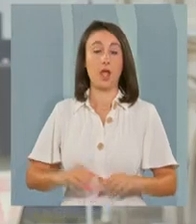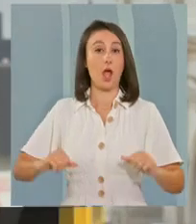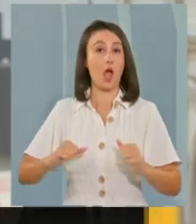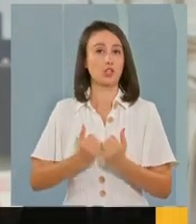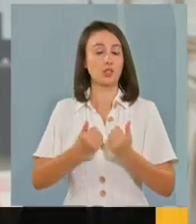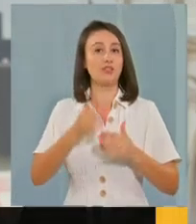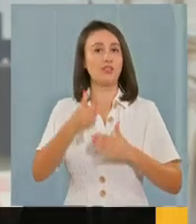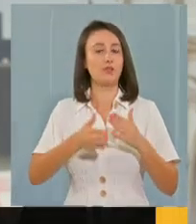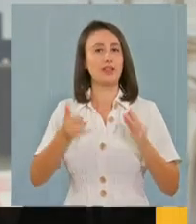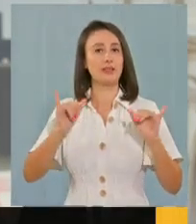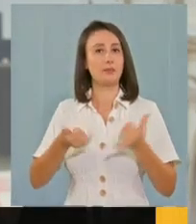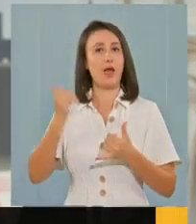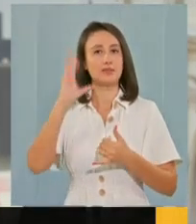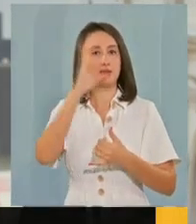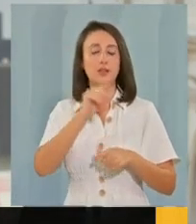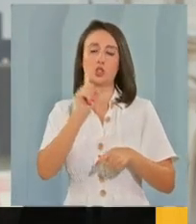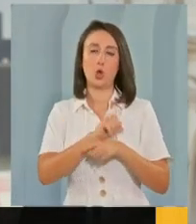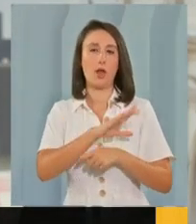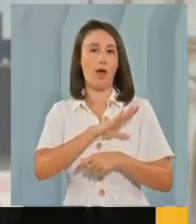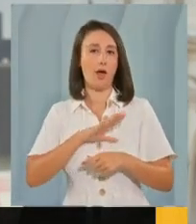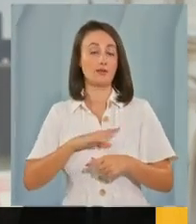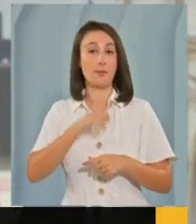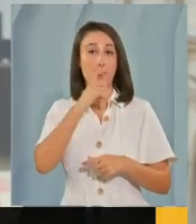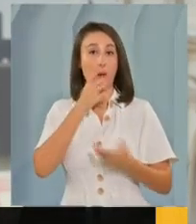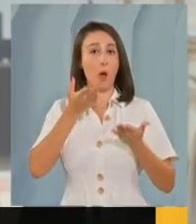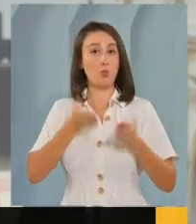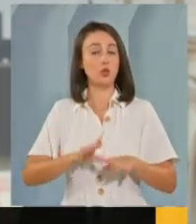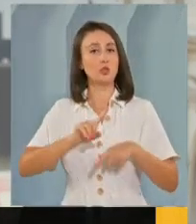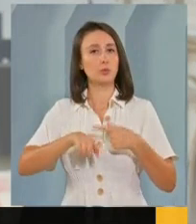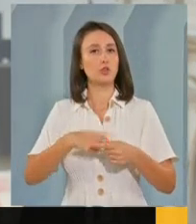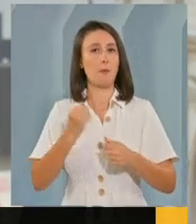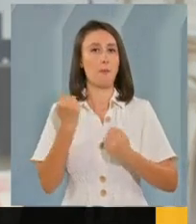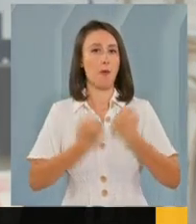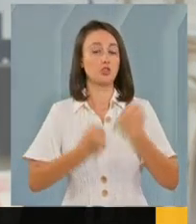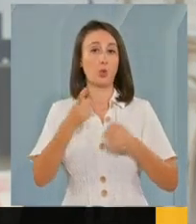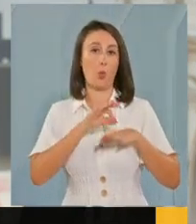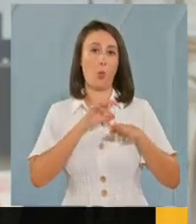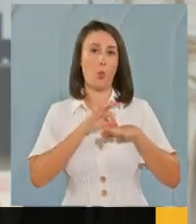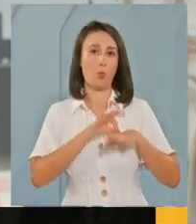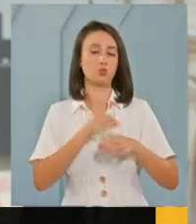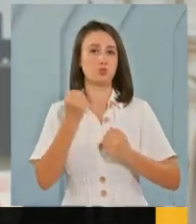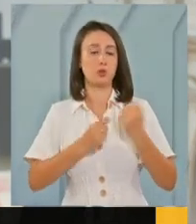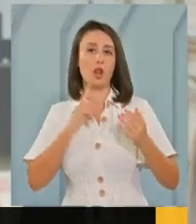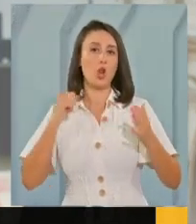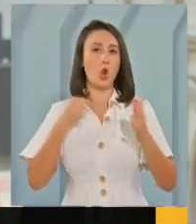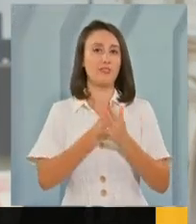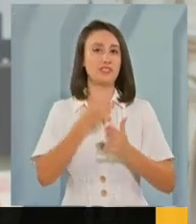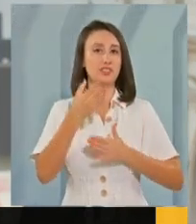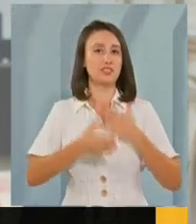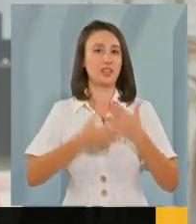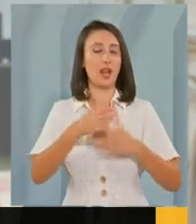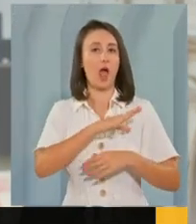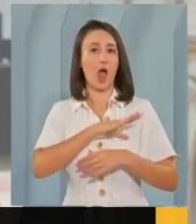accident feroviar petrecut aseară tot în județul Galați. Un bărbat a murit după ce autoturismul pe care îl conducea a fost lovit de trenul care circula pe